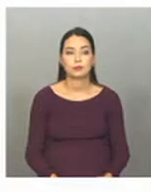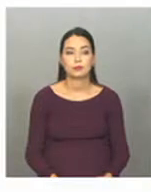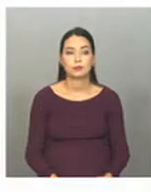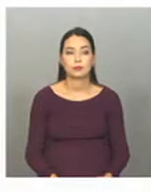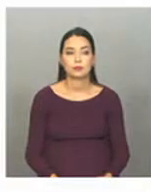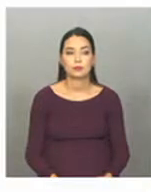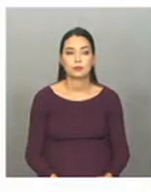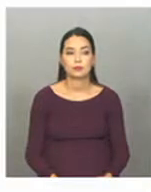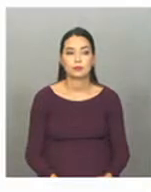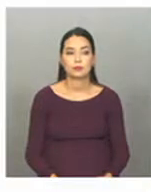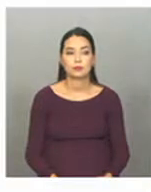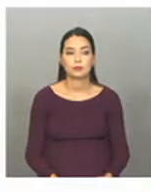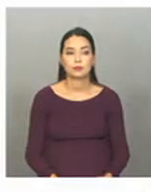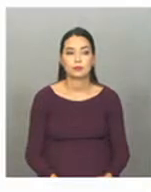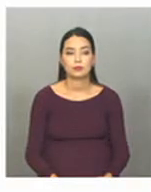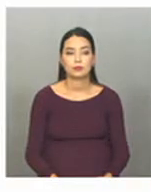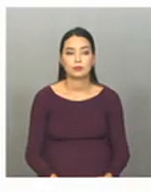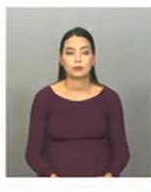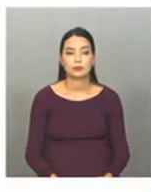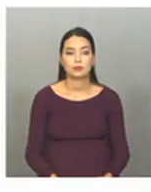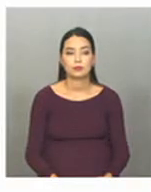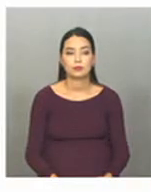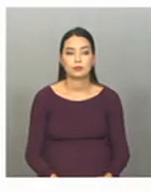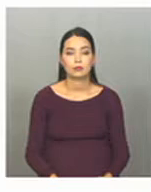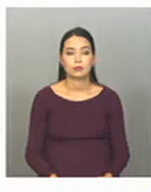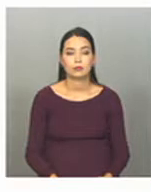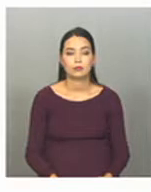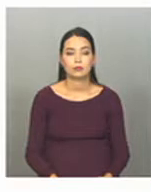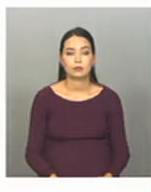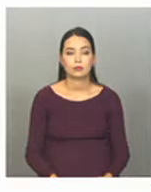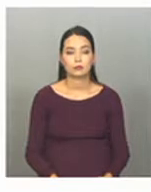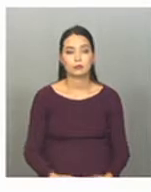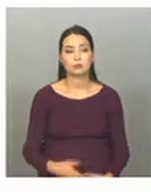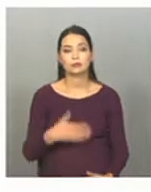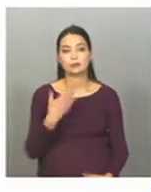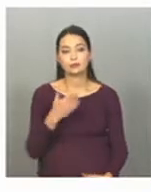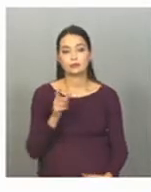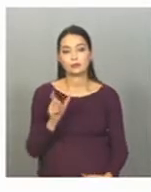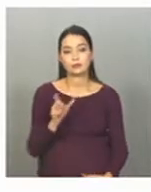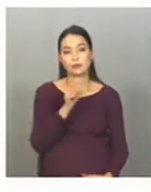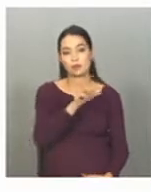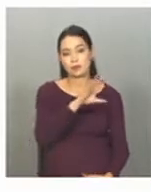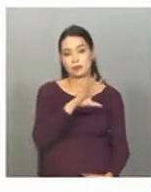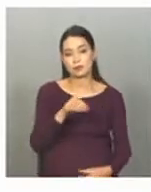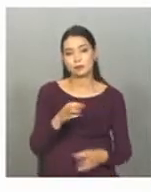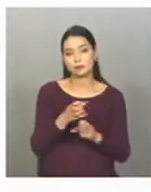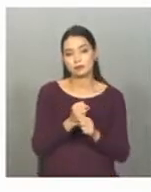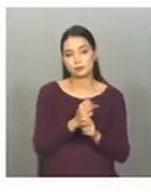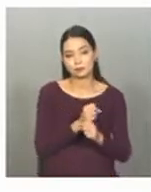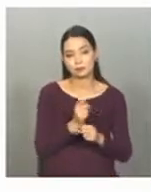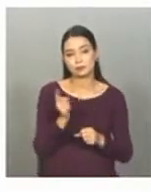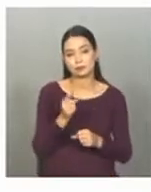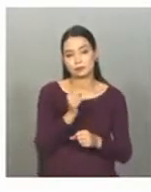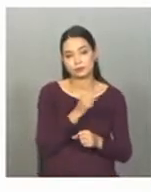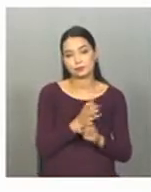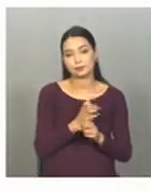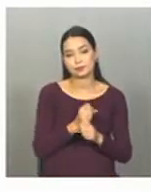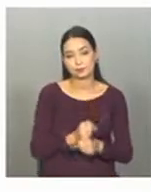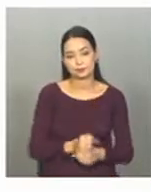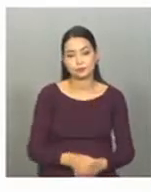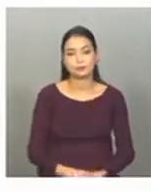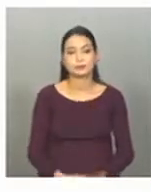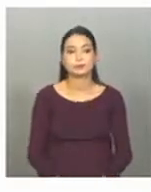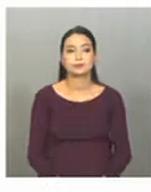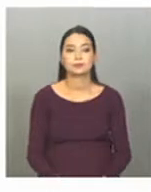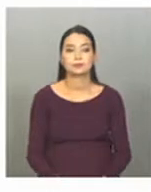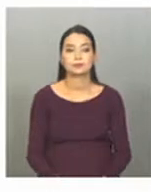өрнек а-ның 3-тен 1 дәрісі азайтылған б-ның 3-тен 1 дәрісі мен а-ның 3-тен 1 дәрісі азайтылған б-ның 3-тен 1 дәрісі қысқарады. Сол